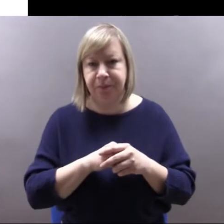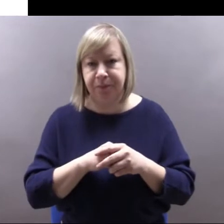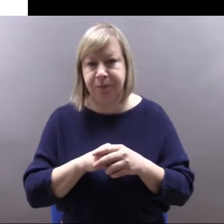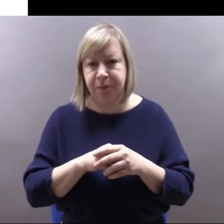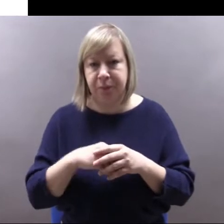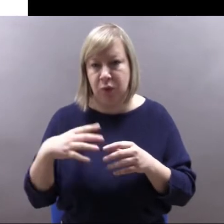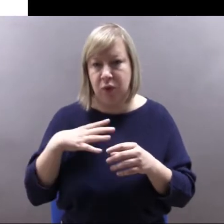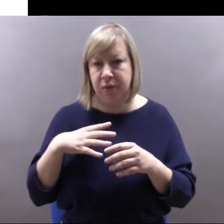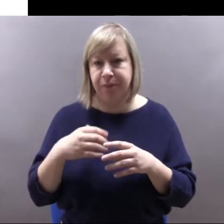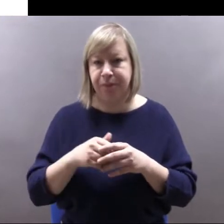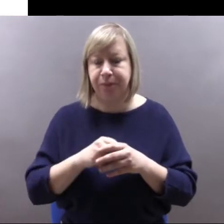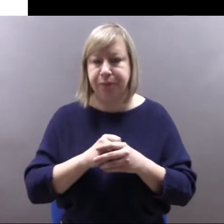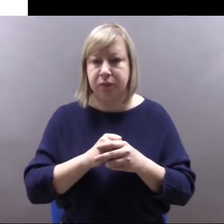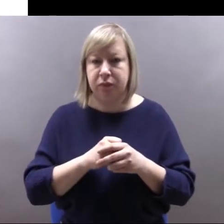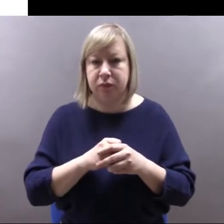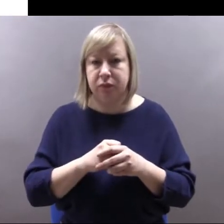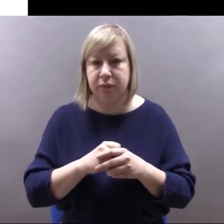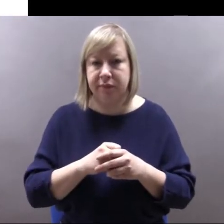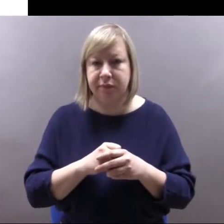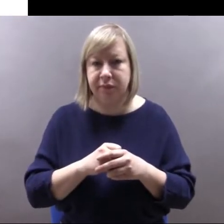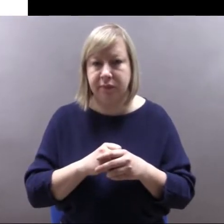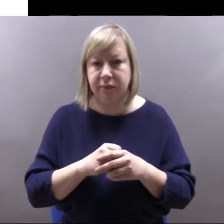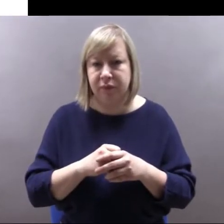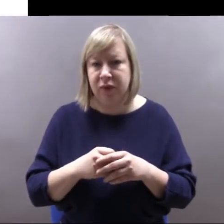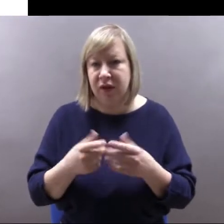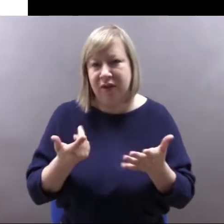żeby przeprowadzić wszystkie nowe instalacje, czyli